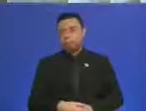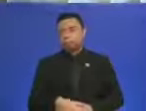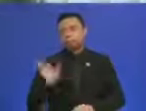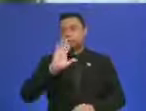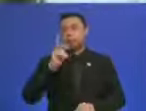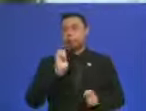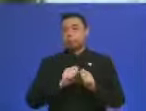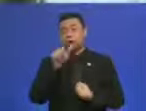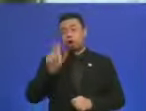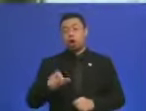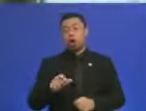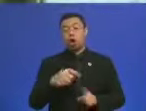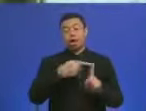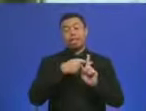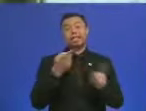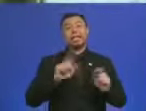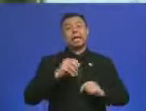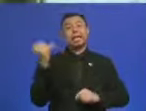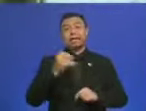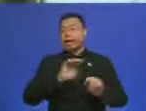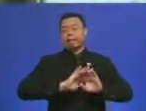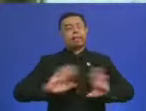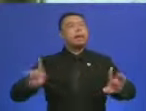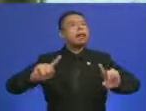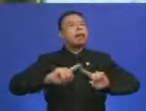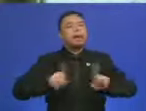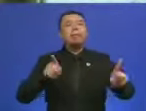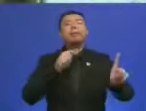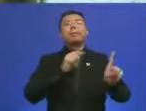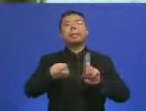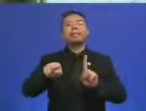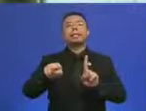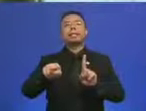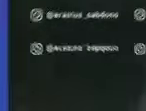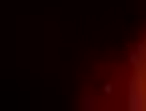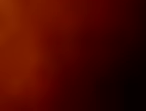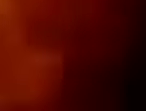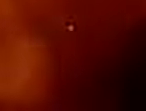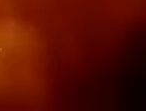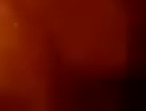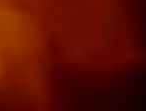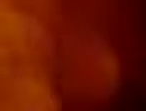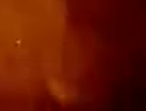tidak membuat orang Kristen jadi jahat tapi meleset saudaraku